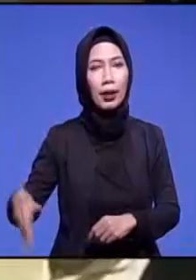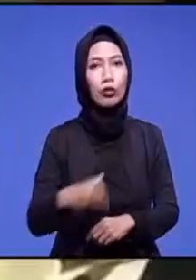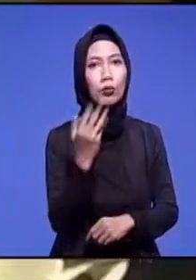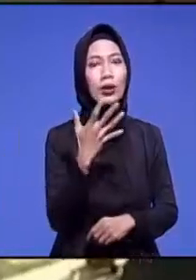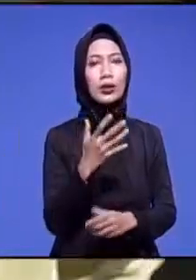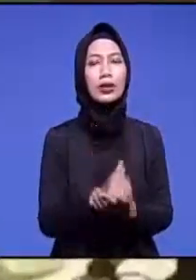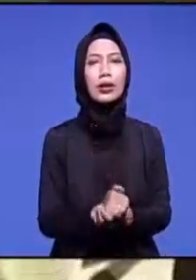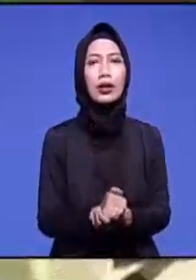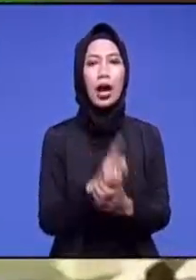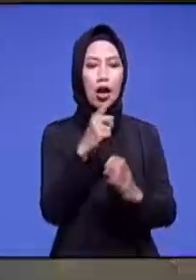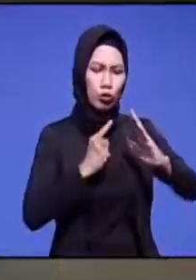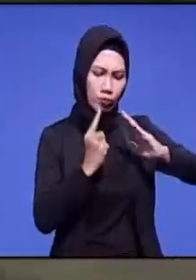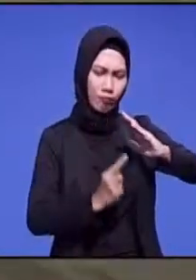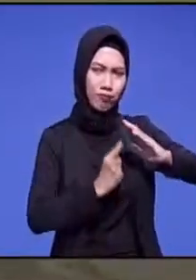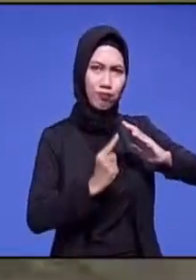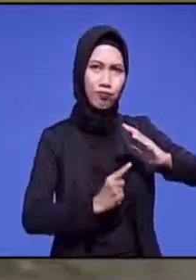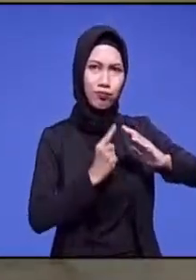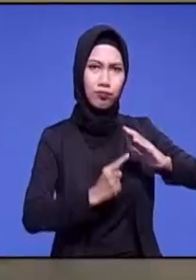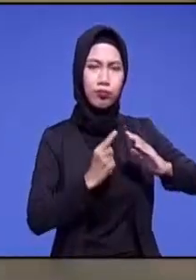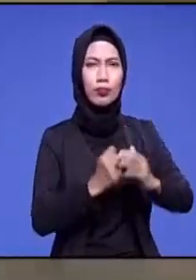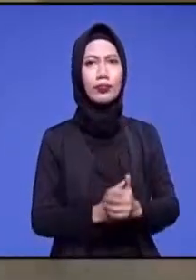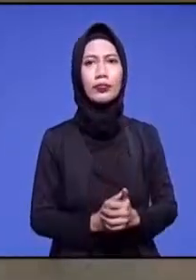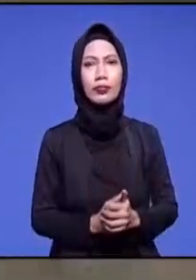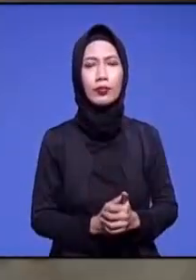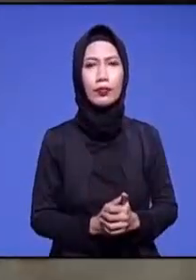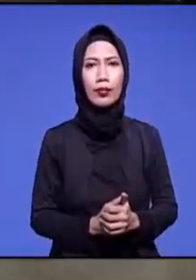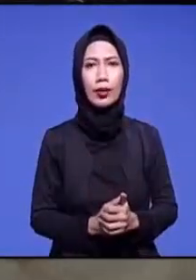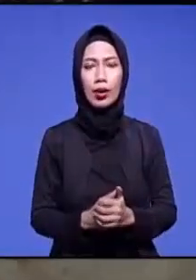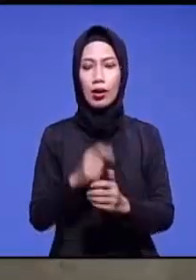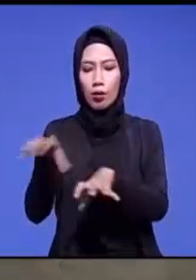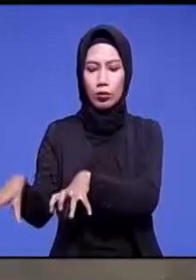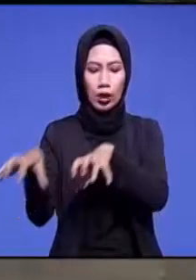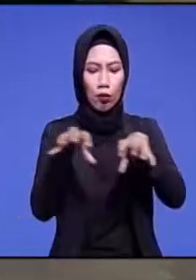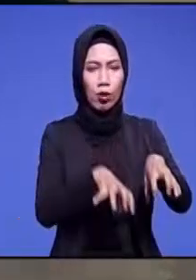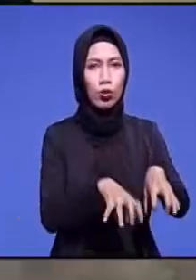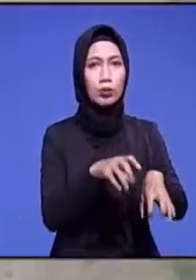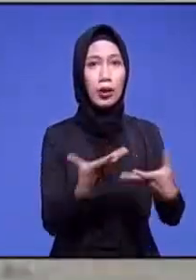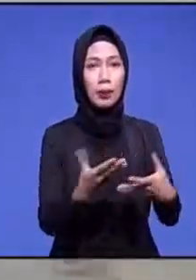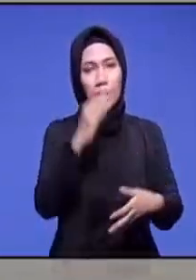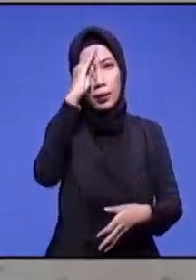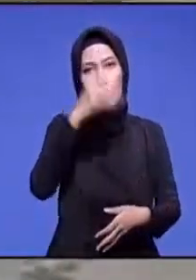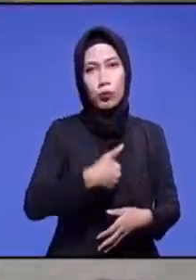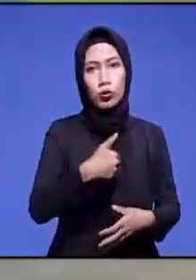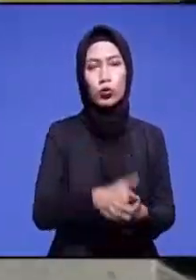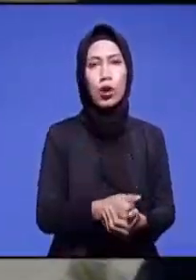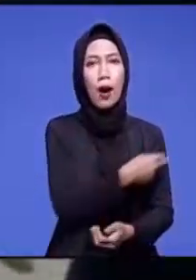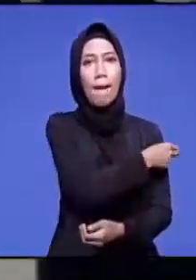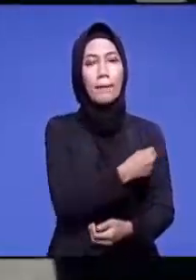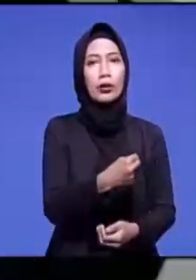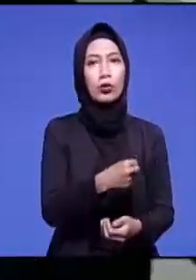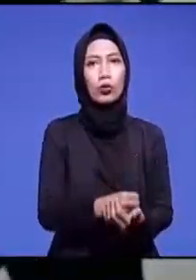ini kini diisolasi di kantor Diklat Pemda. Proses evakuasi dilakukan menggunakan beberapa unit bus. Petugas Satgas COVID Banyumas